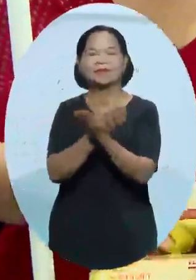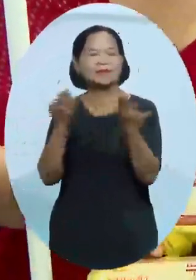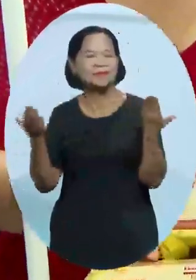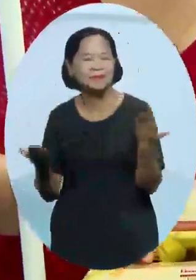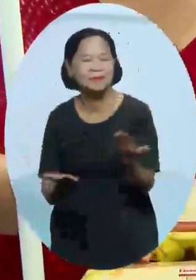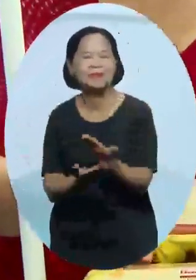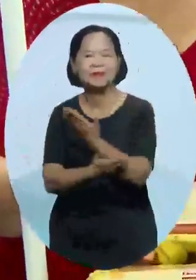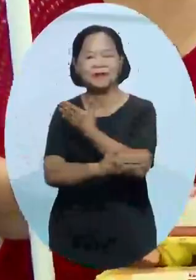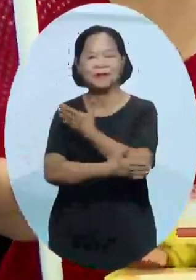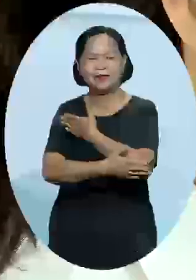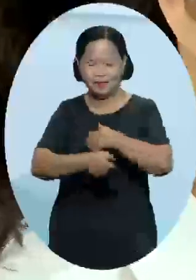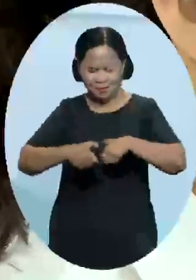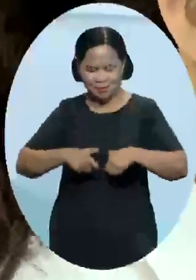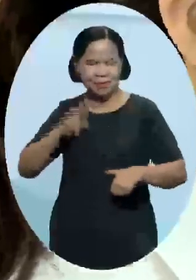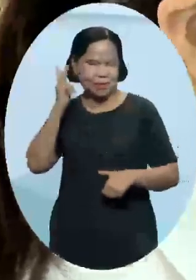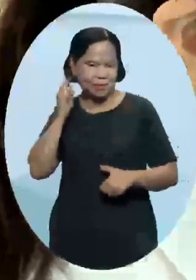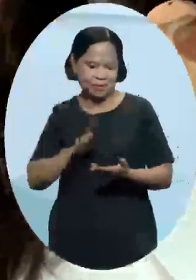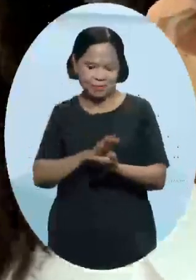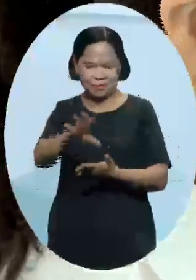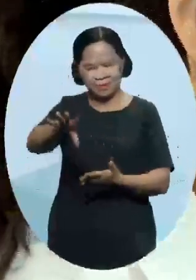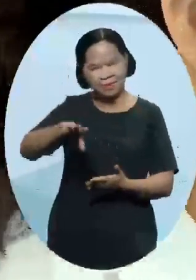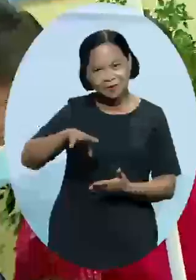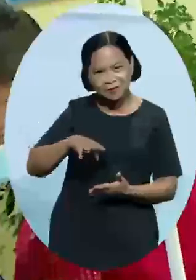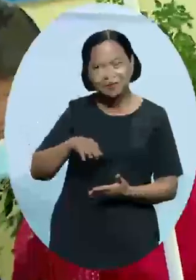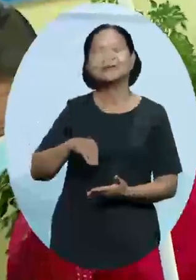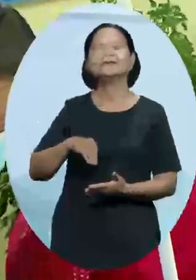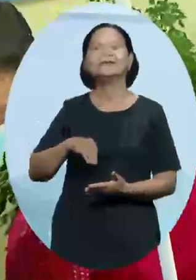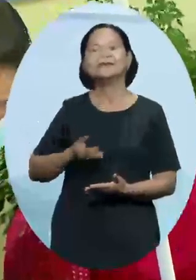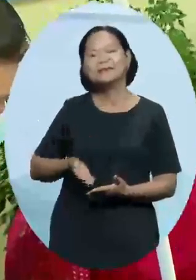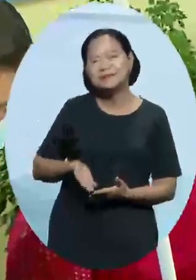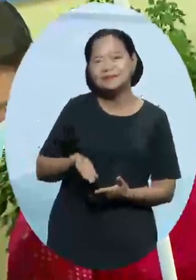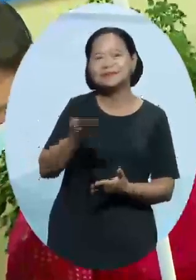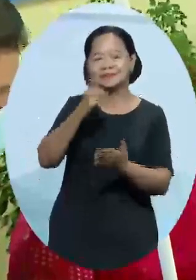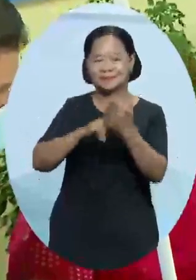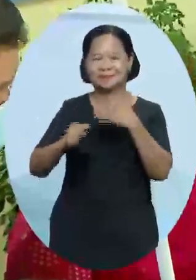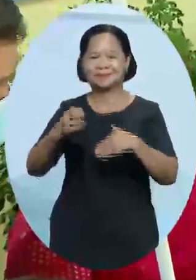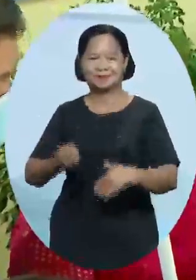Qua đó giúp hội viên phụ nữ có cơ hội đảm bảo thu nhập đáp ứng yêu cầu nâng cao chất lượng cuộc sống